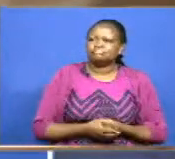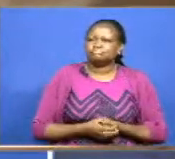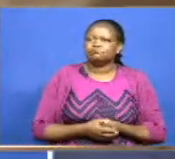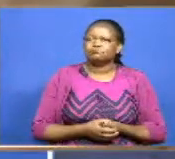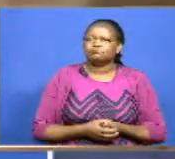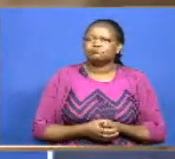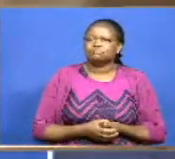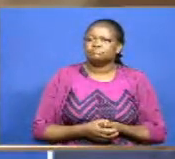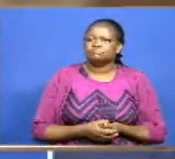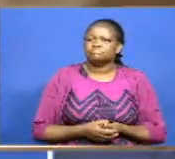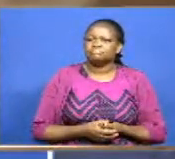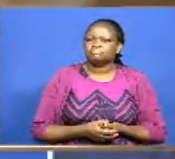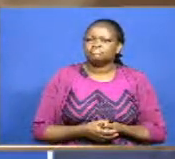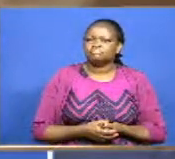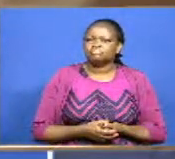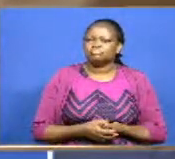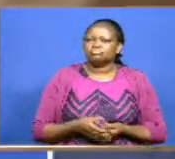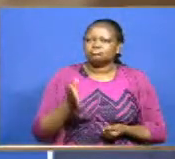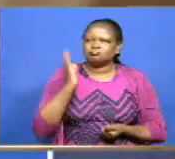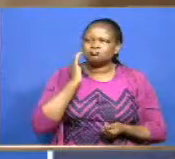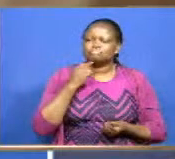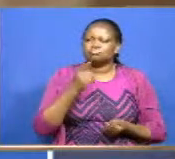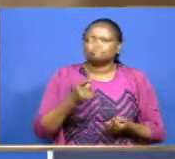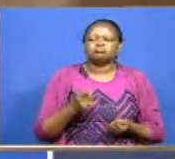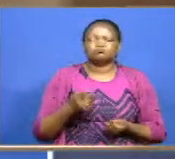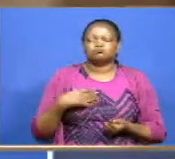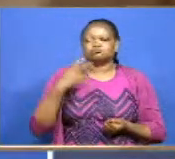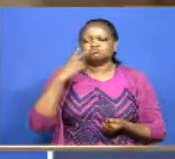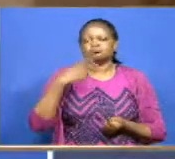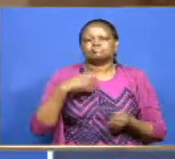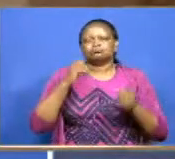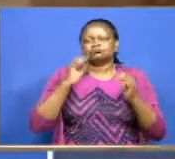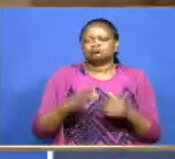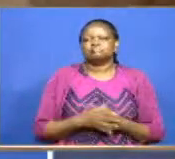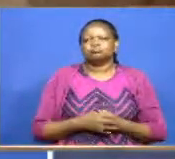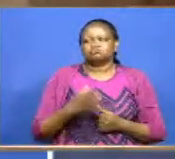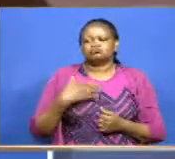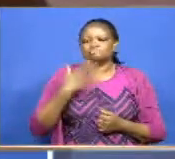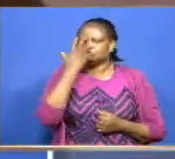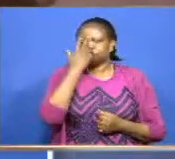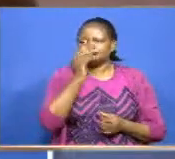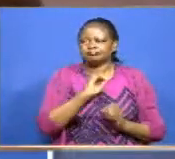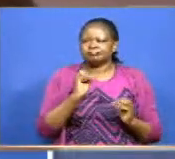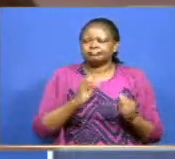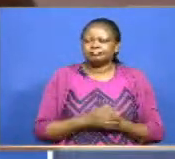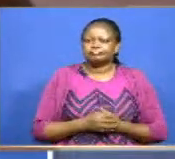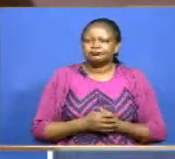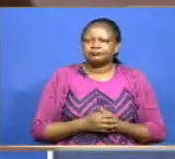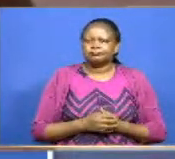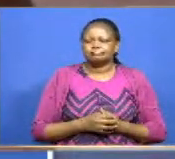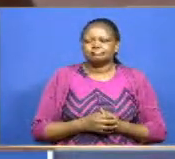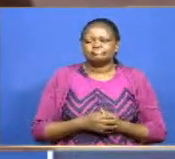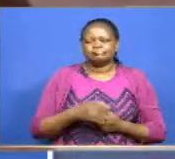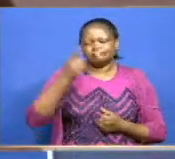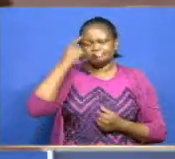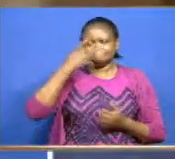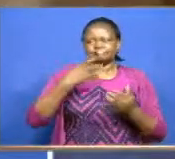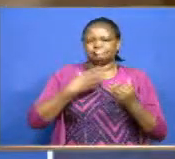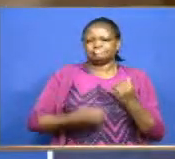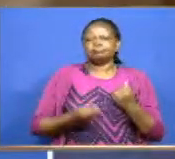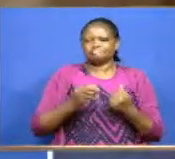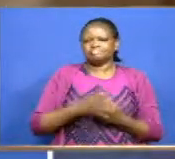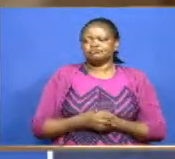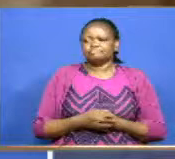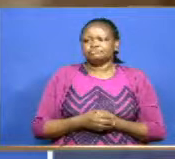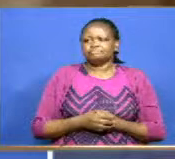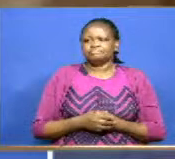mimba. Akaniambia ataki kuniona, hizo mimba ataki aibu. Aliwazia kuavya mimba hiyo.